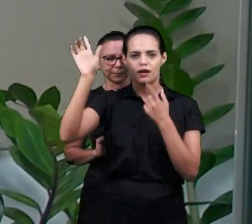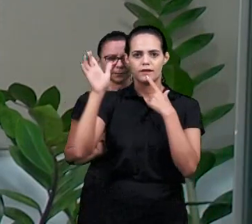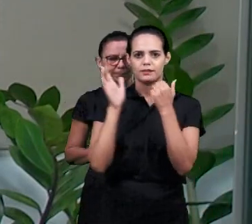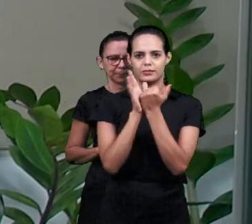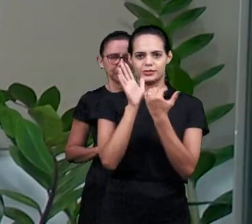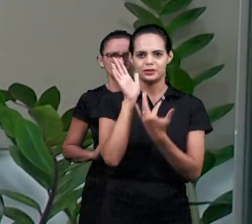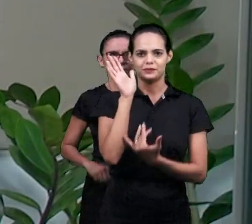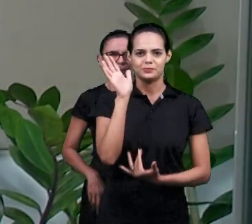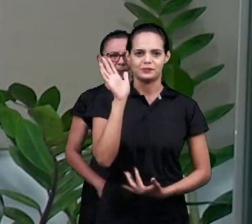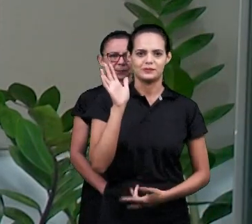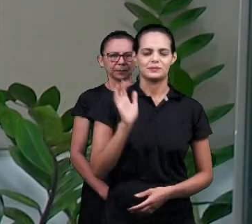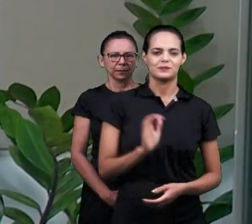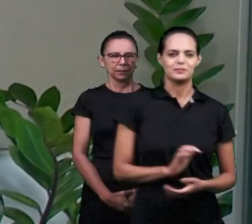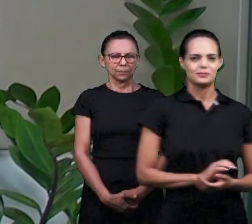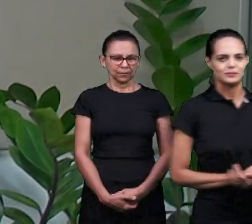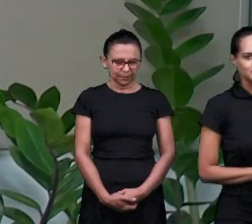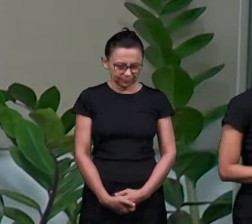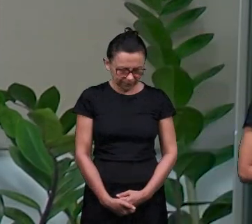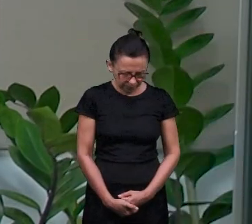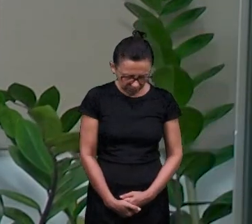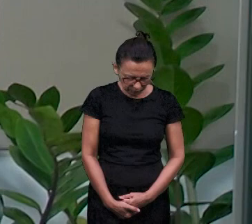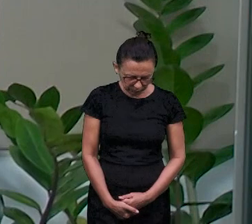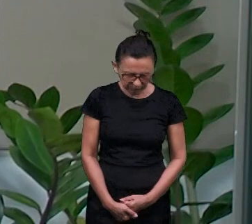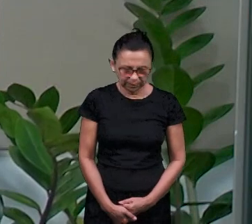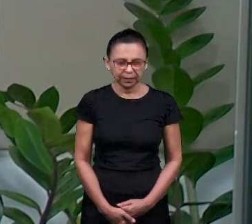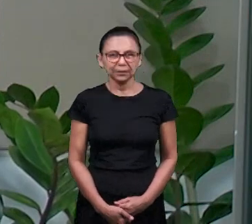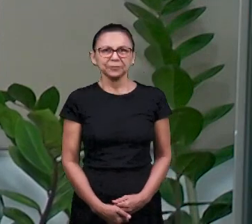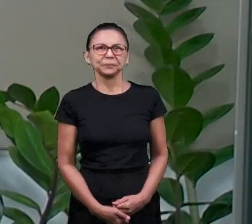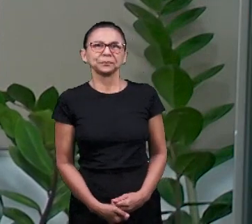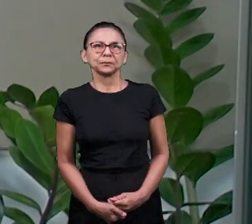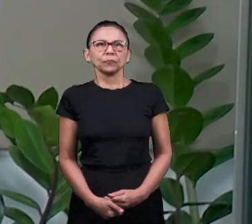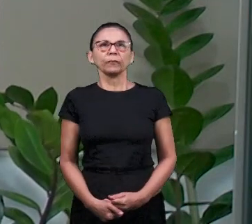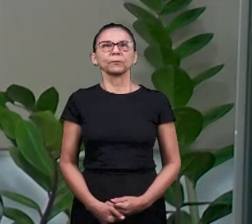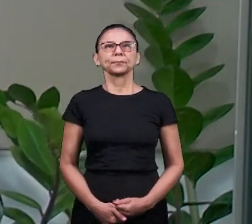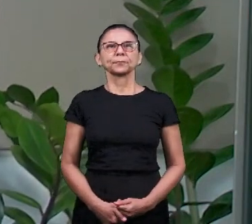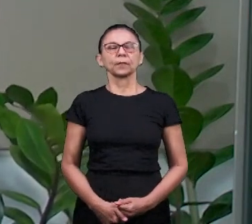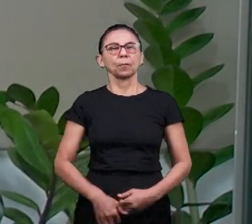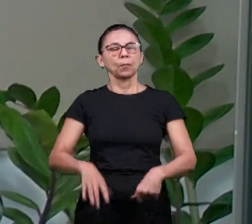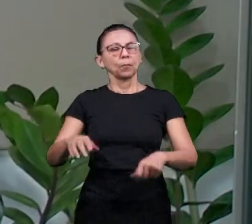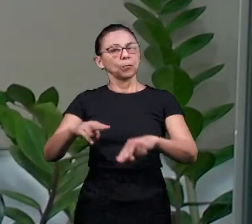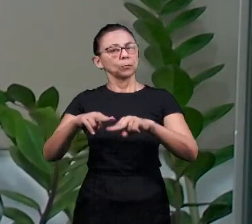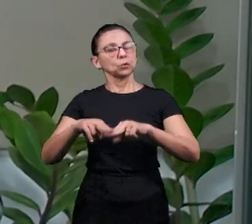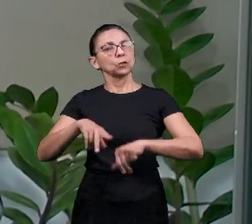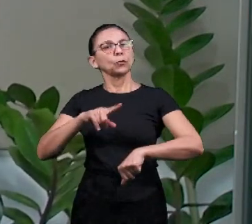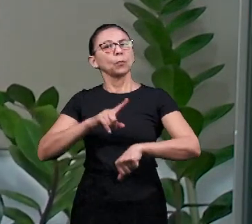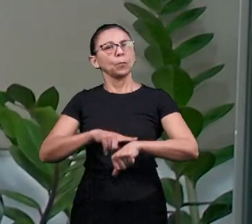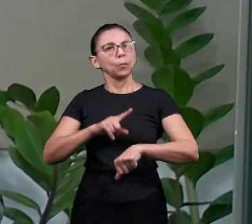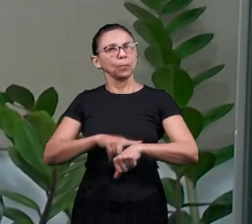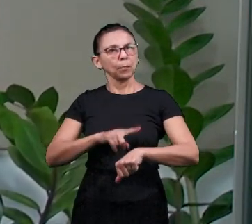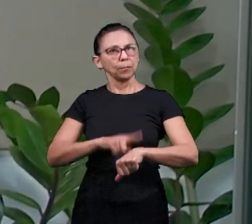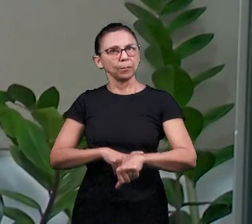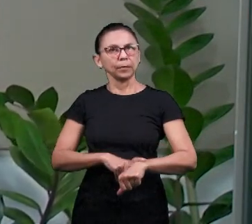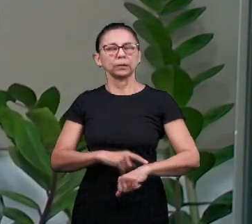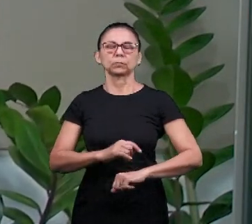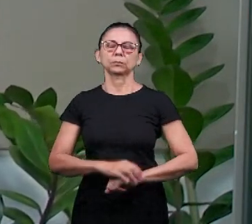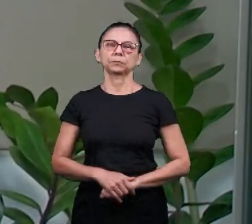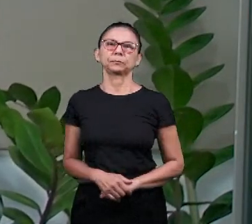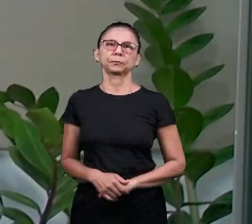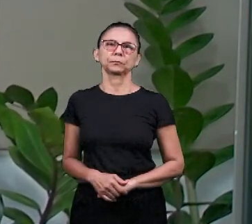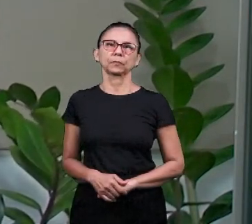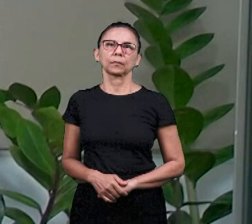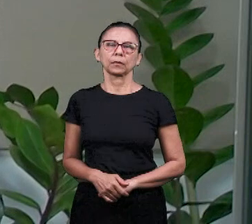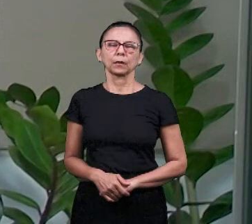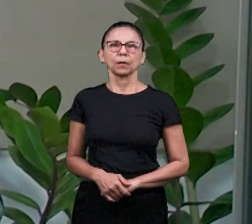maintenant. Maintenant, spécifiquement, à cause du moment. Parce que, à mesure que